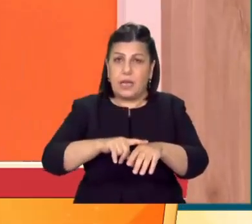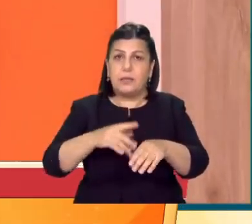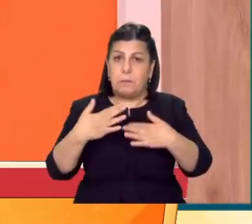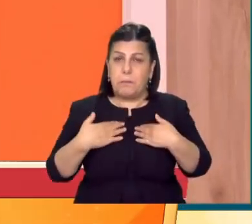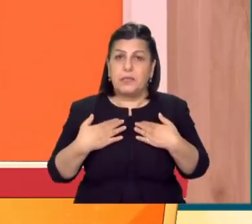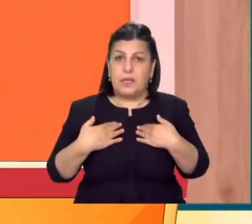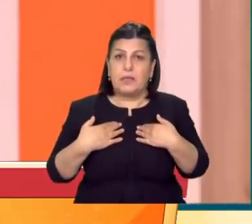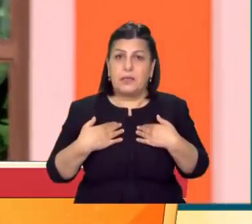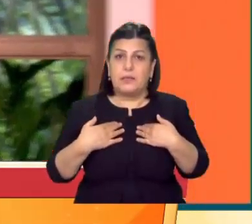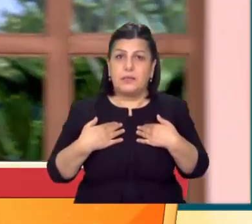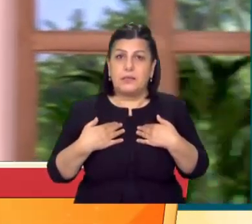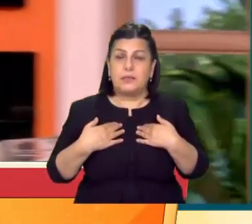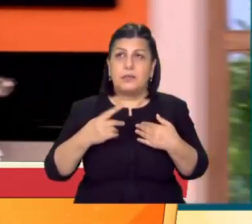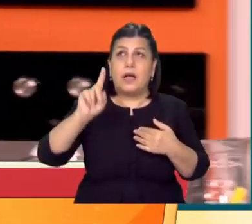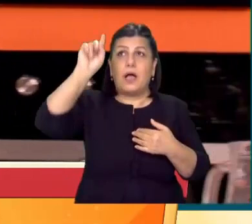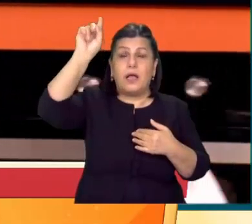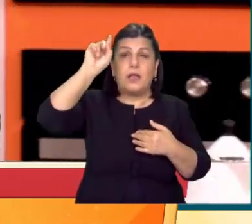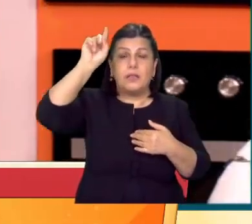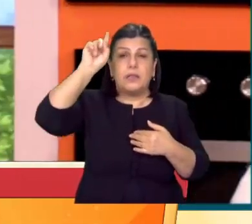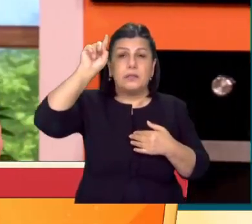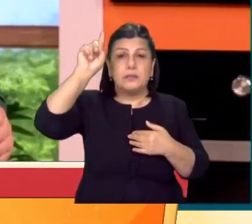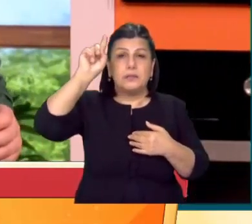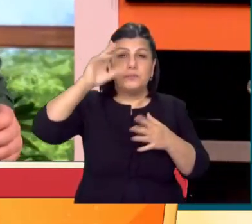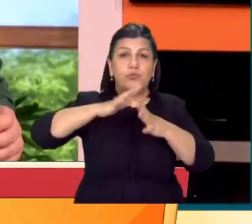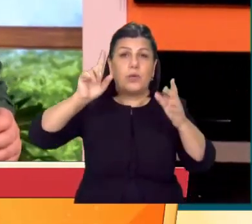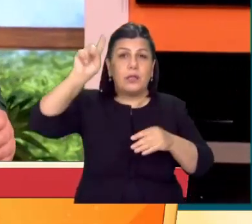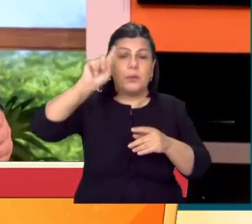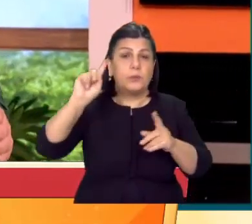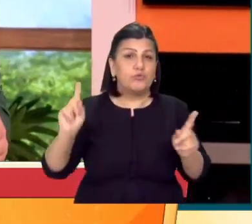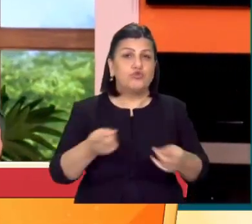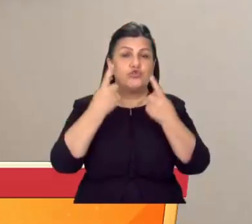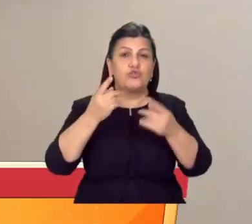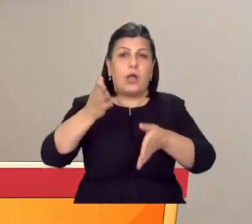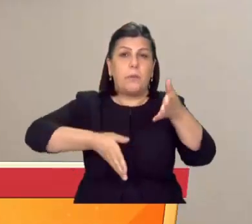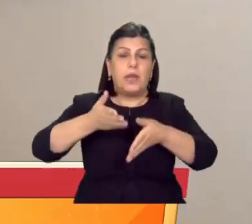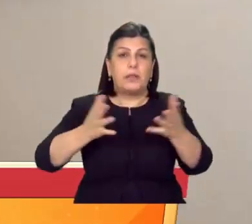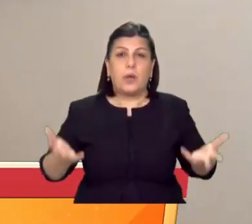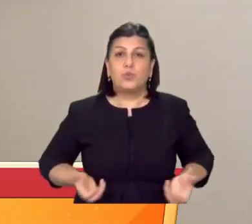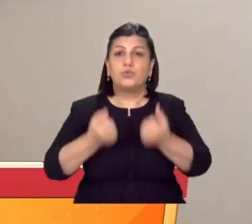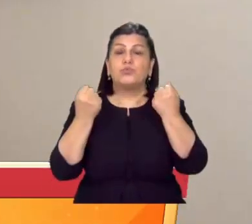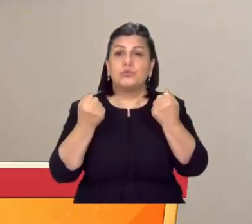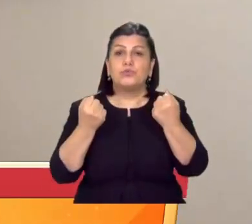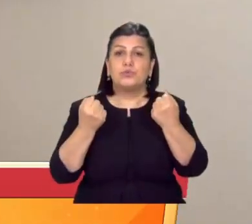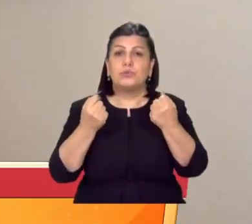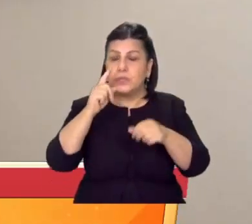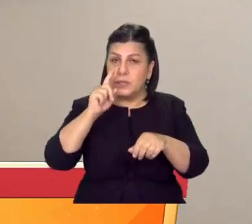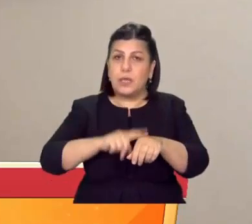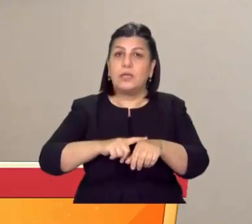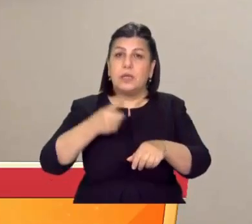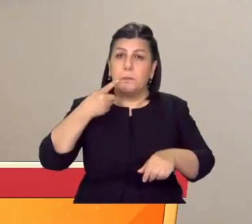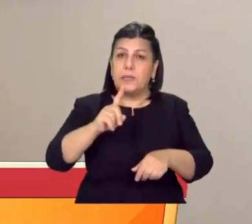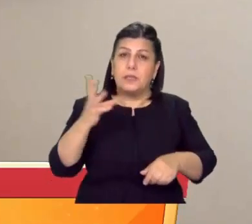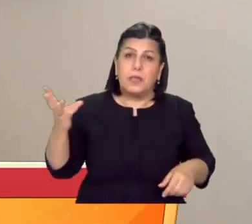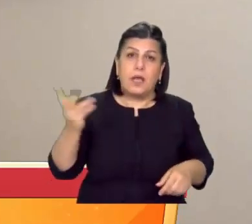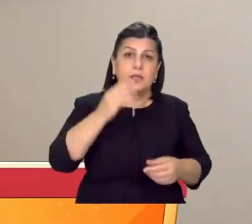bana, resmen Allah'ın bir mucizesi. Ameliyattan kurtulmuş, inanın